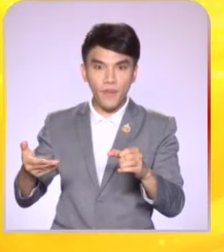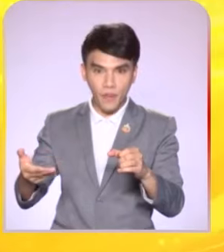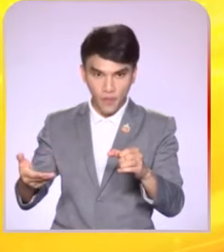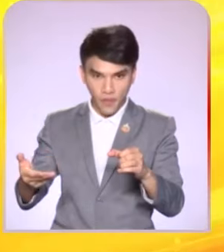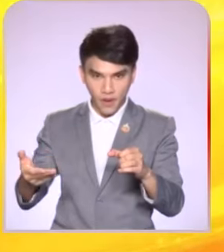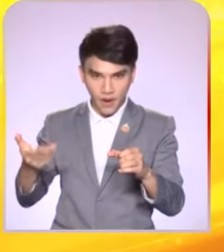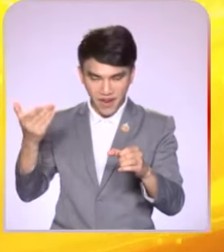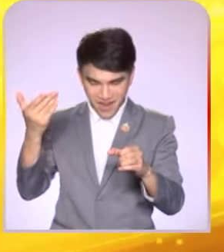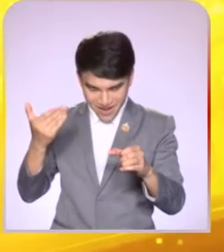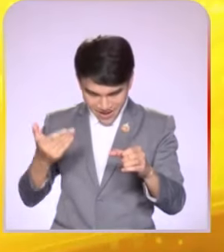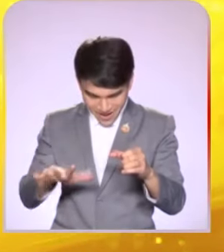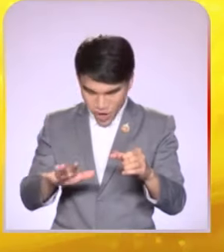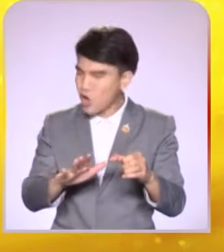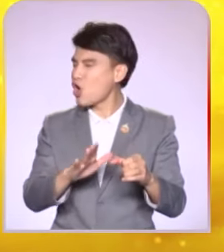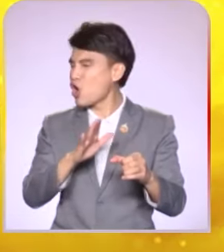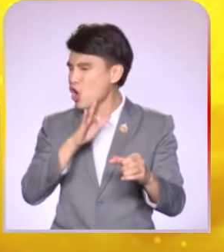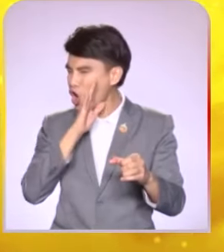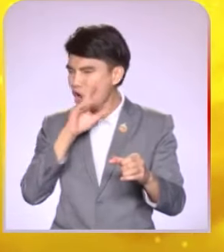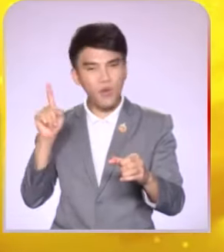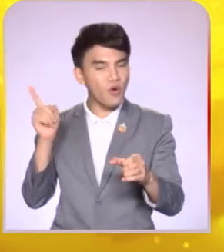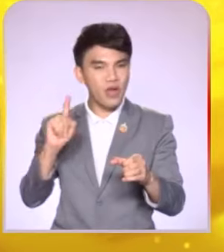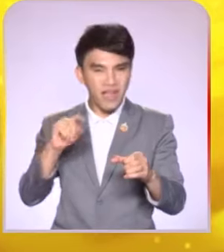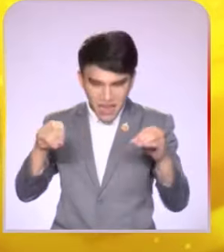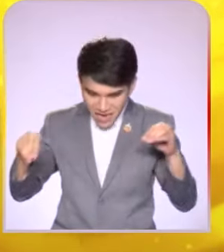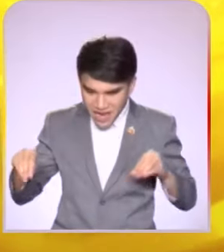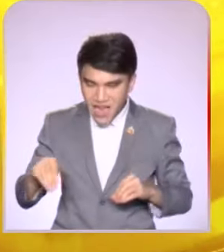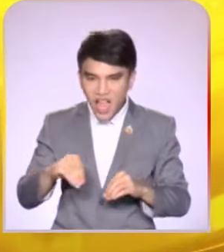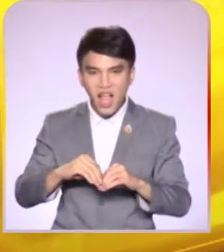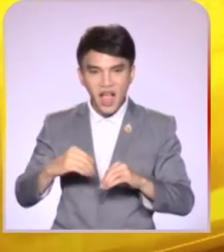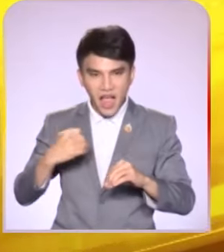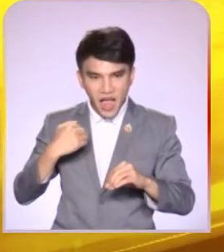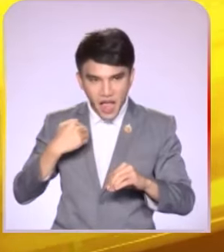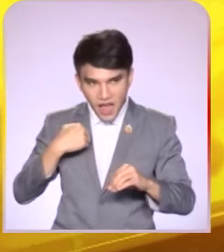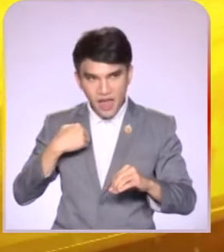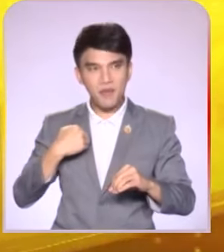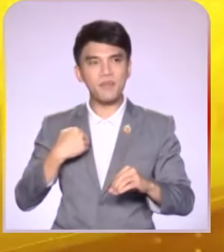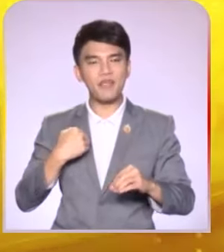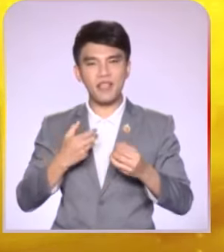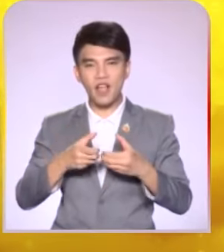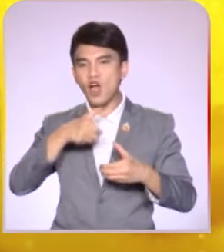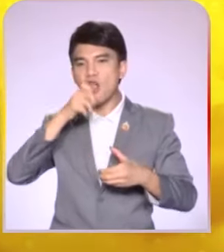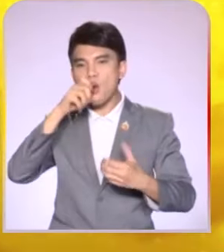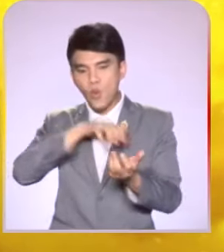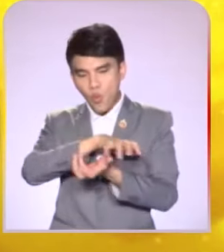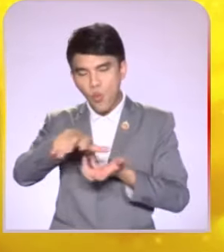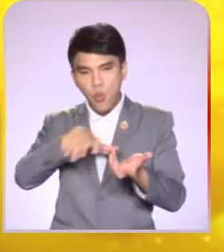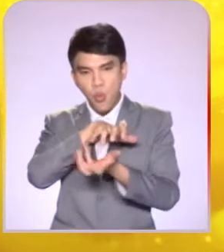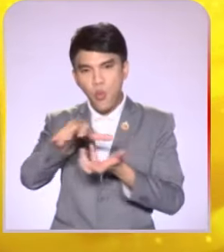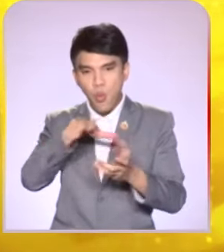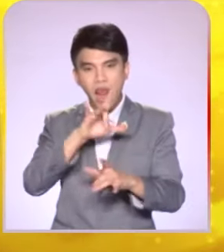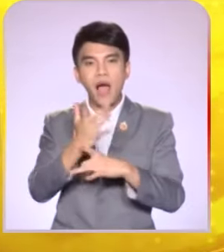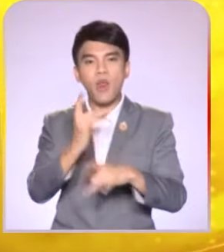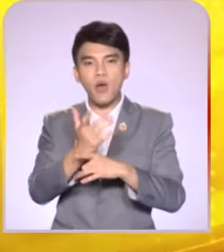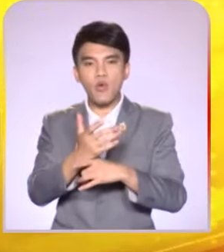งกลางตัวหรือถ้าหากว่าตรงนั้นน่ะแถวๆนั้นพยายามคว้าได้มีแอลกอฮอล์หรือมีเครื่องดื่มที่มีส่วนผสมของแอลกอฮอล์อยู่เขา